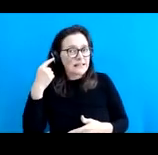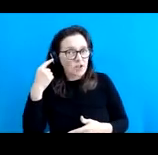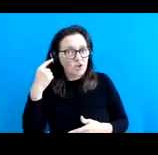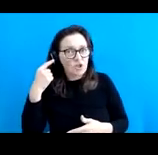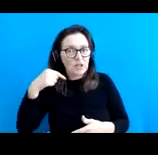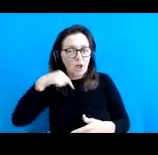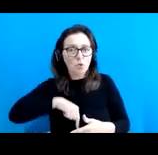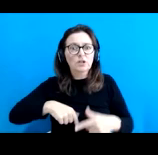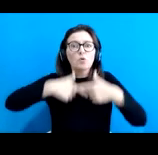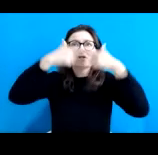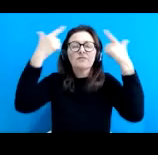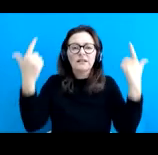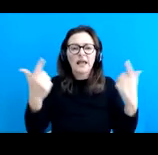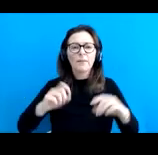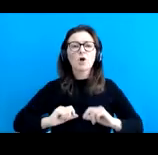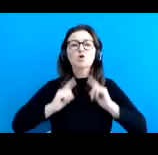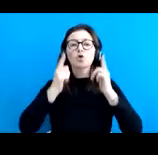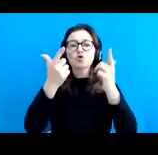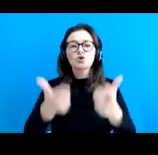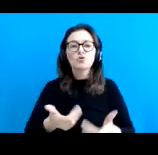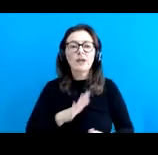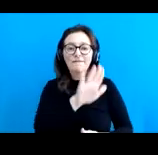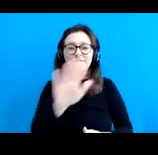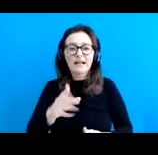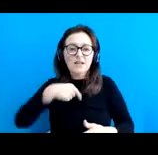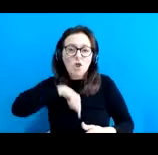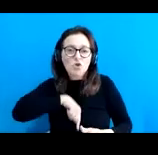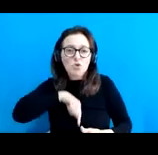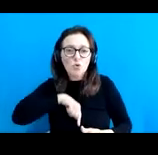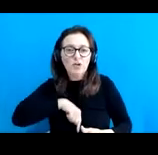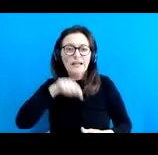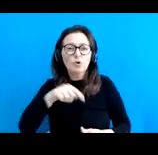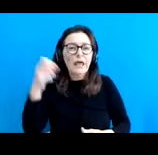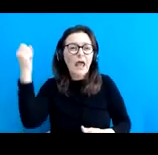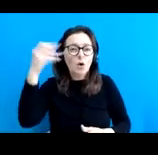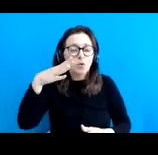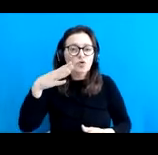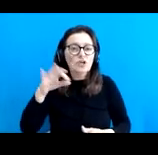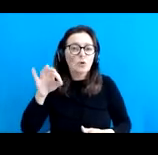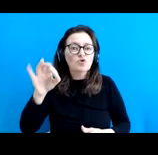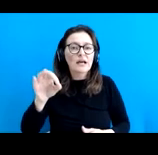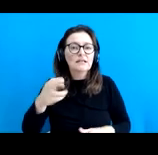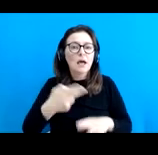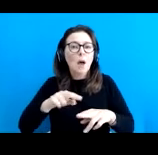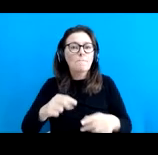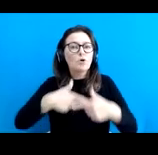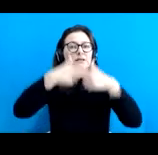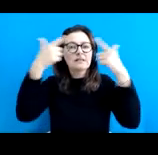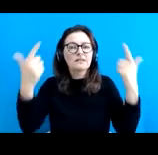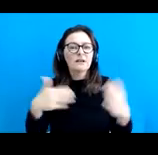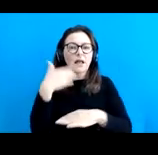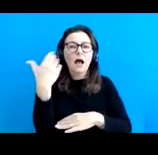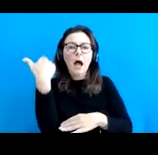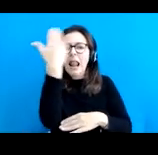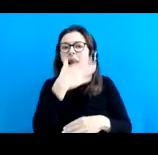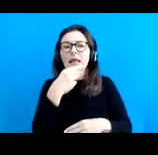vendar vas doživljam notranje. To je tista luč, ki je včasih svetlejša, lepša kot zunanja. Bolj kot zunanja